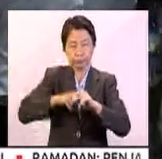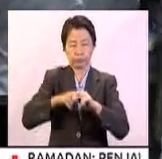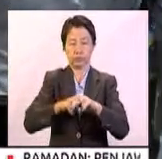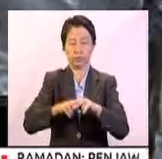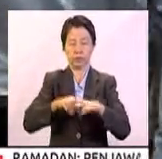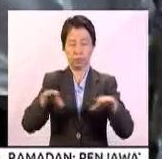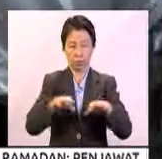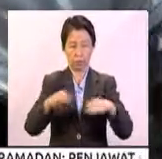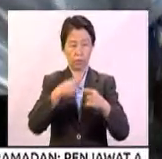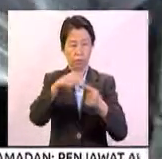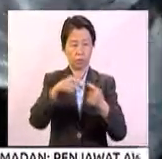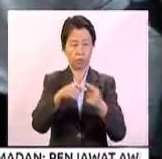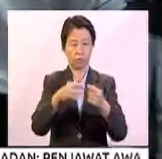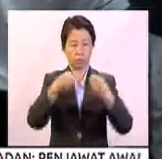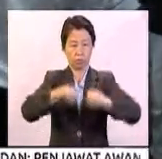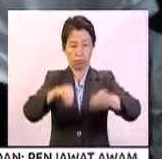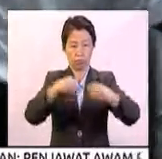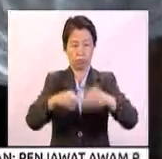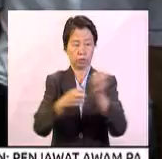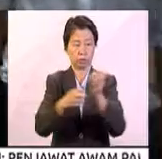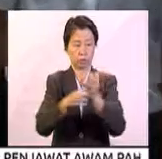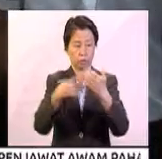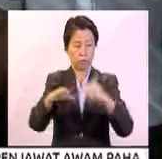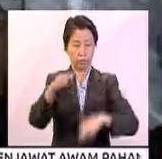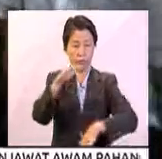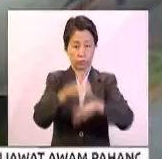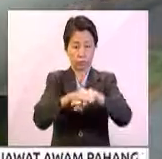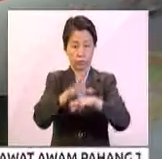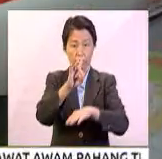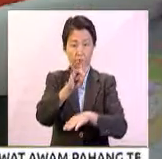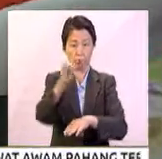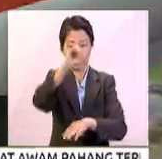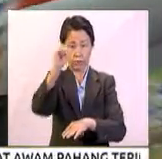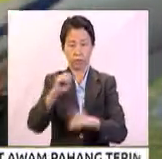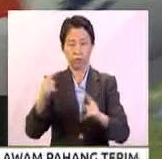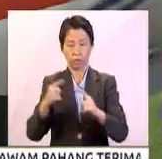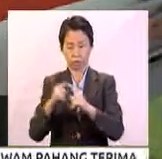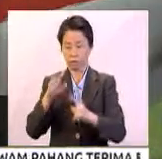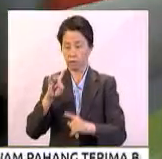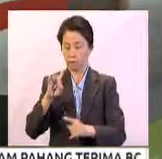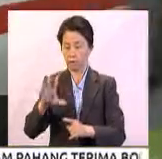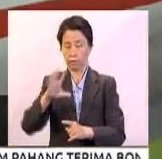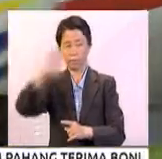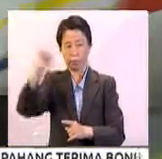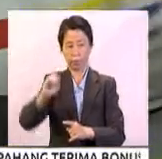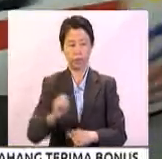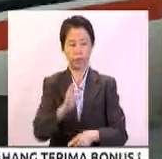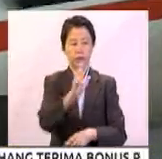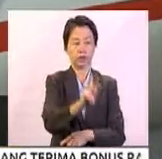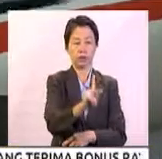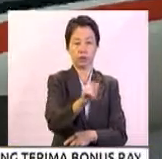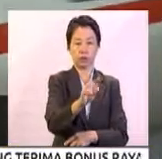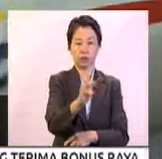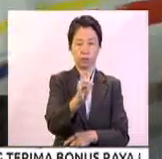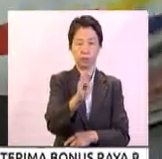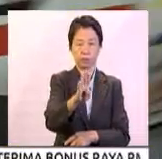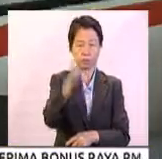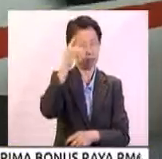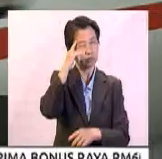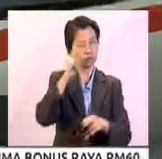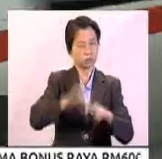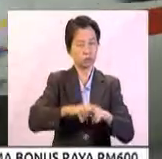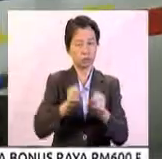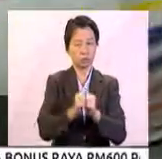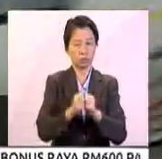dilakukan apabila hasil jualan tiket sudah mencapai 80% ke 8% ktmb juga akan mempertimbang untuk